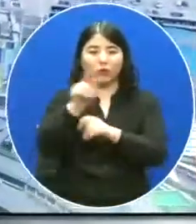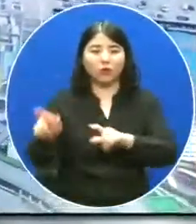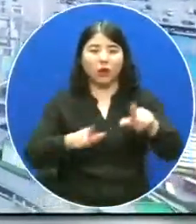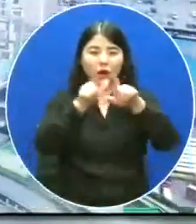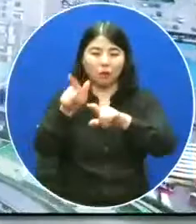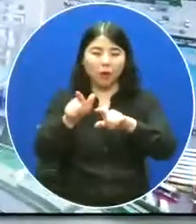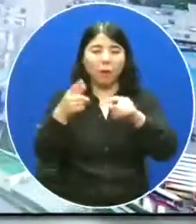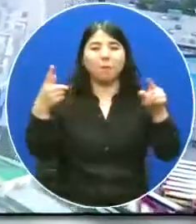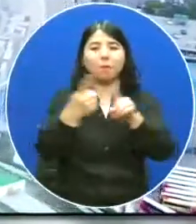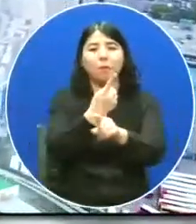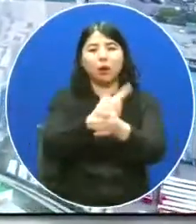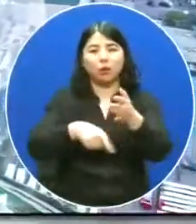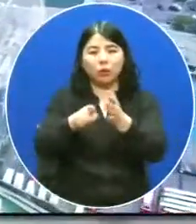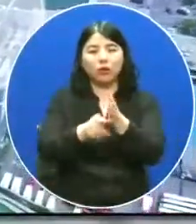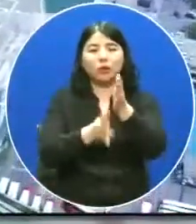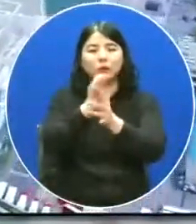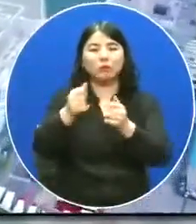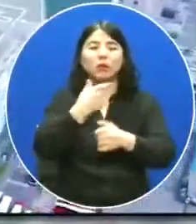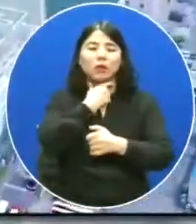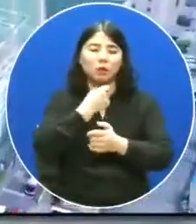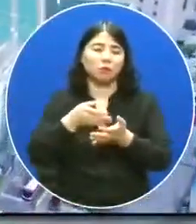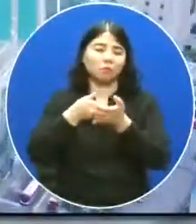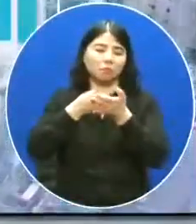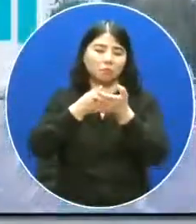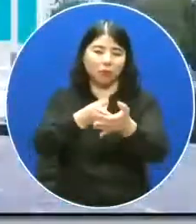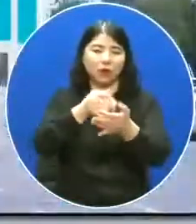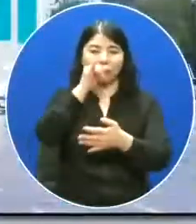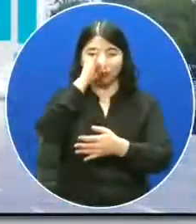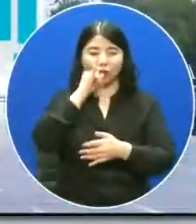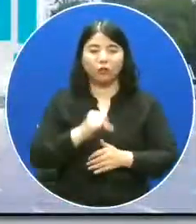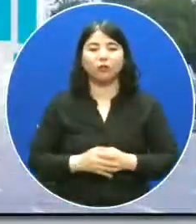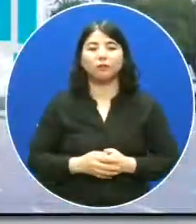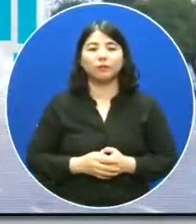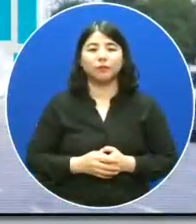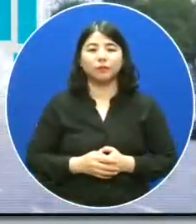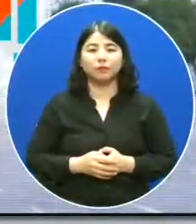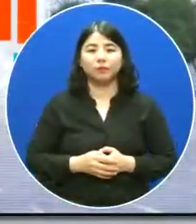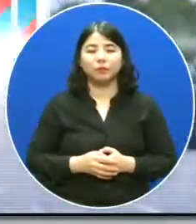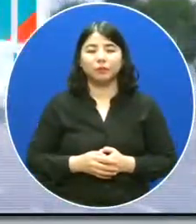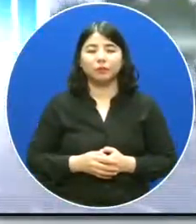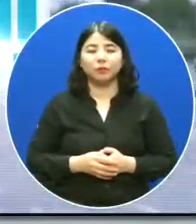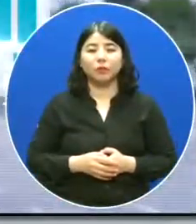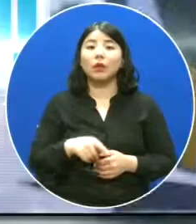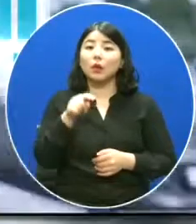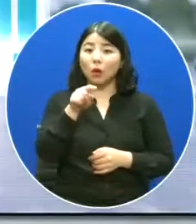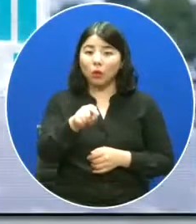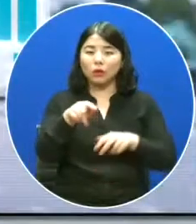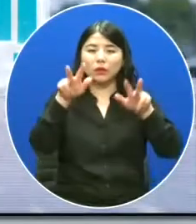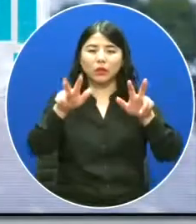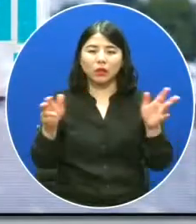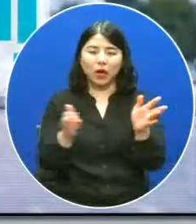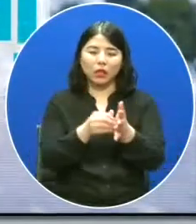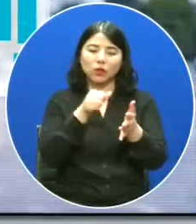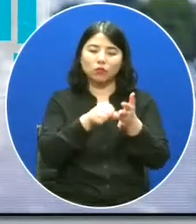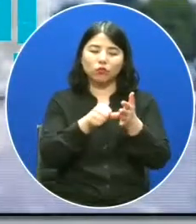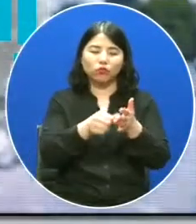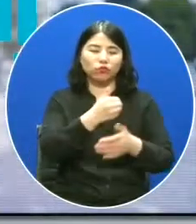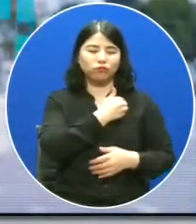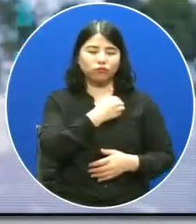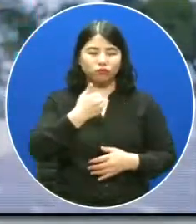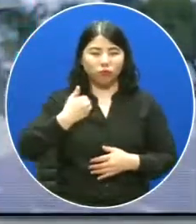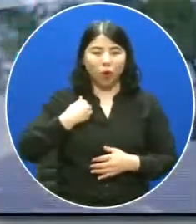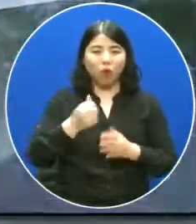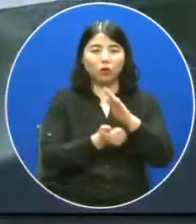질을 바꾸어가기 위한 시민의 요구가 반영되어 있는 것이라 할 수 있습니다. 여기에는 그동안 물질적